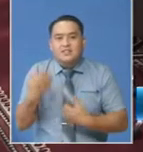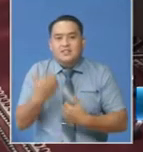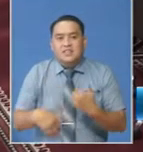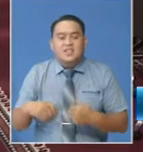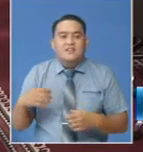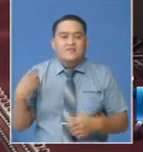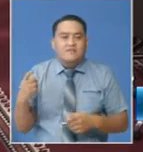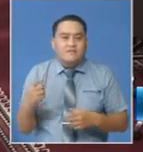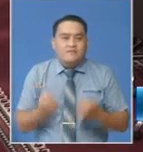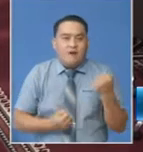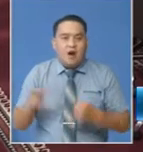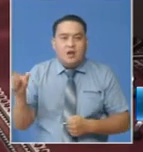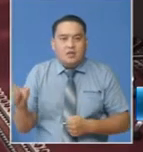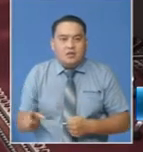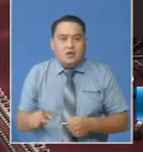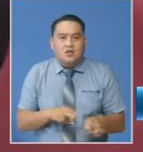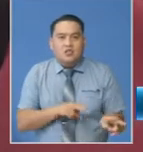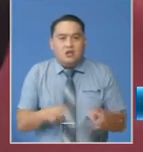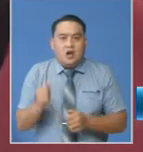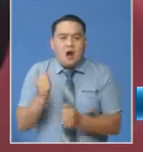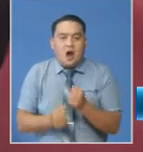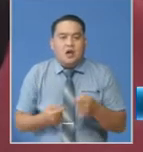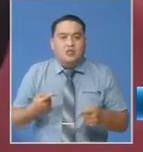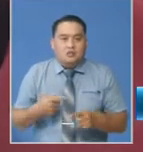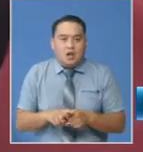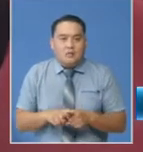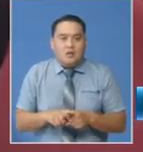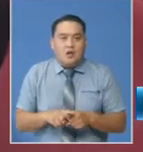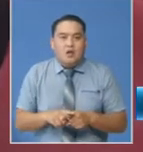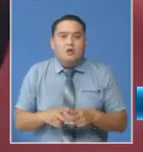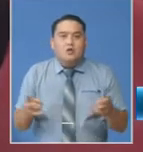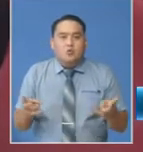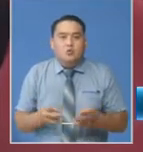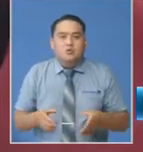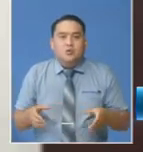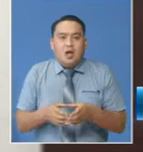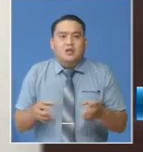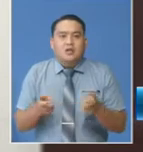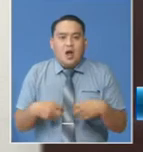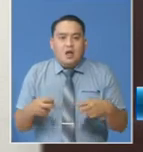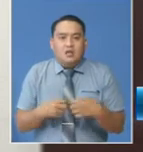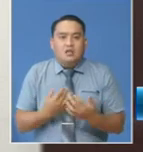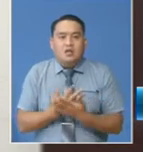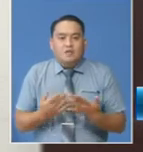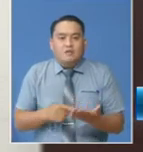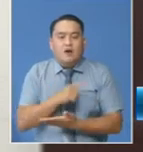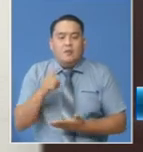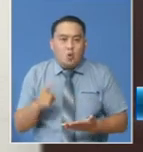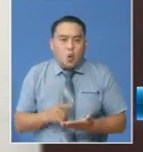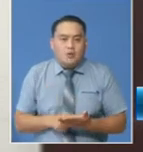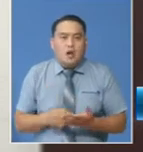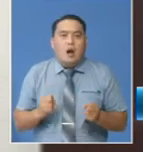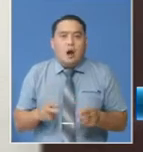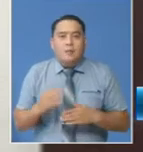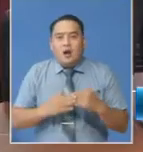водителей и строго контролировать исправность каждого автотранспорта. Кроме того, на совете были рассмотрены ряд других вопросов, такие